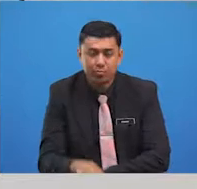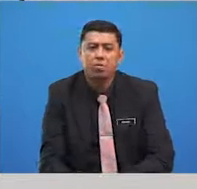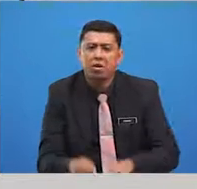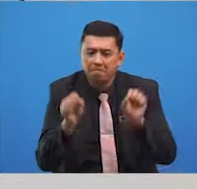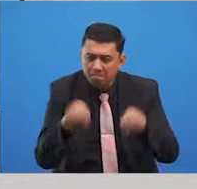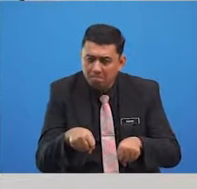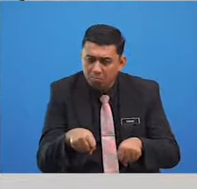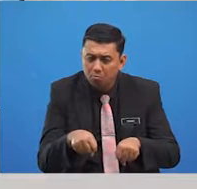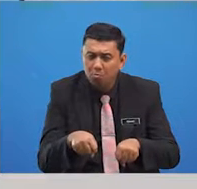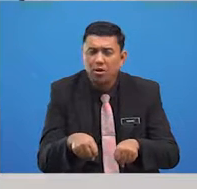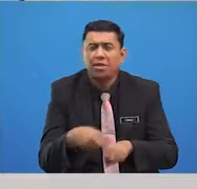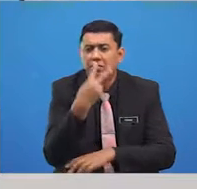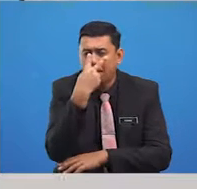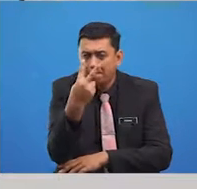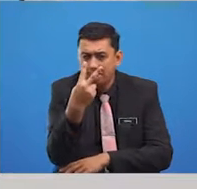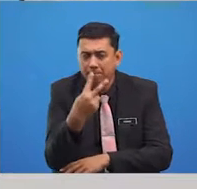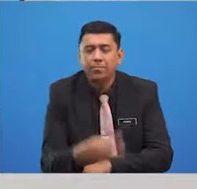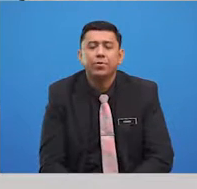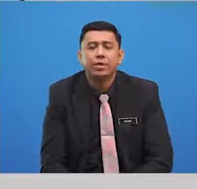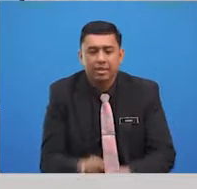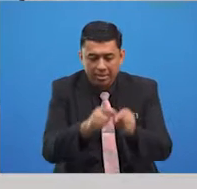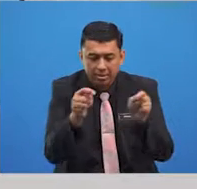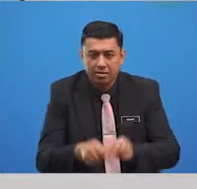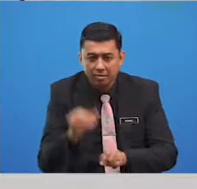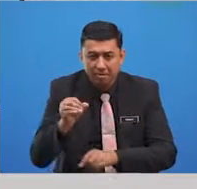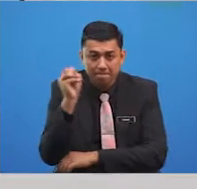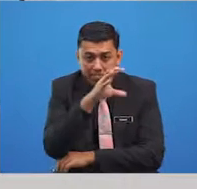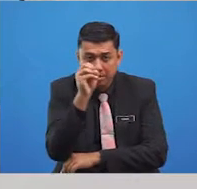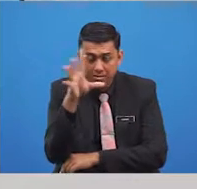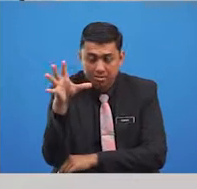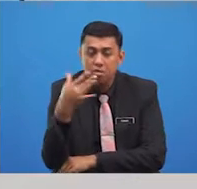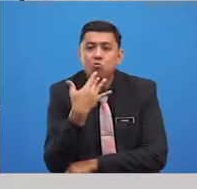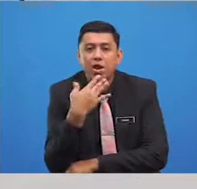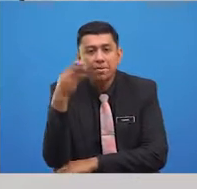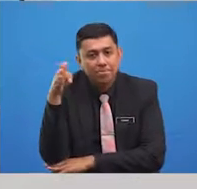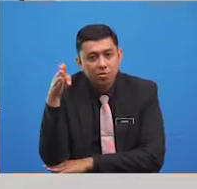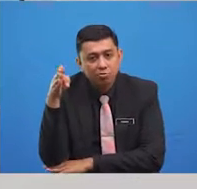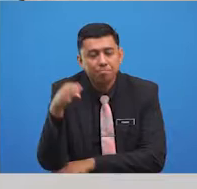paparan, murid-murid akan nampak lokasi hutan gunung yang berwarna biru.